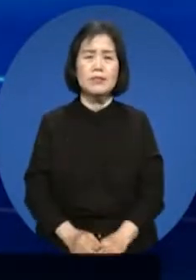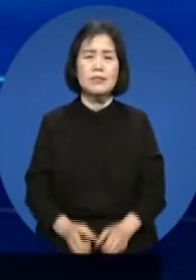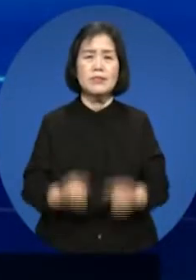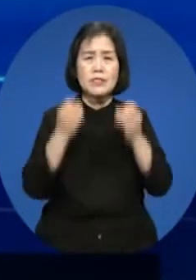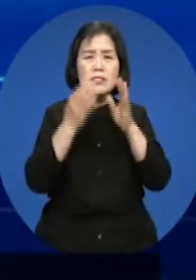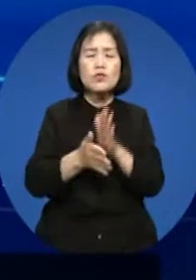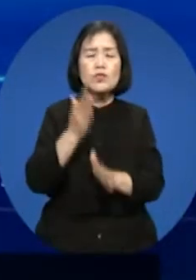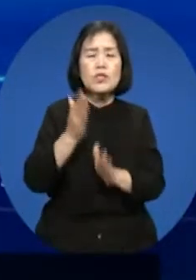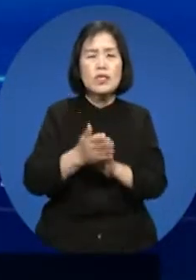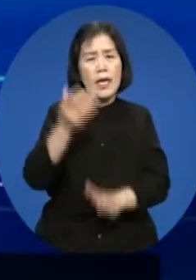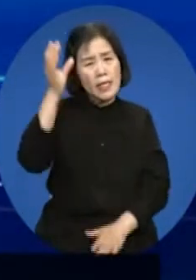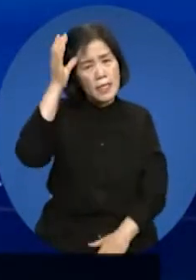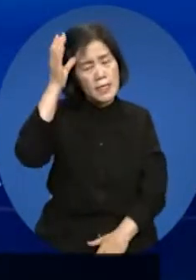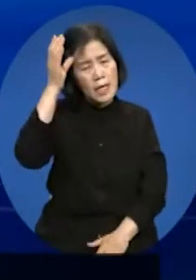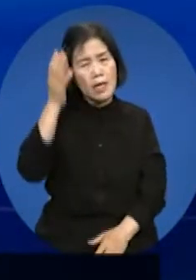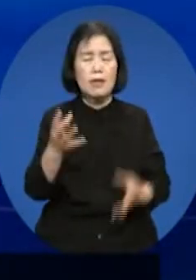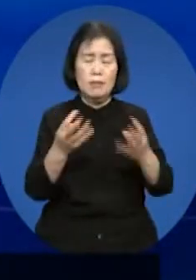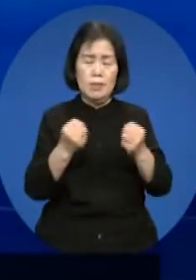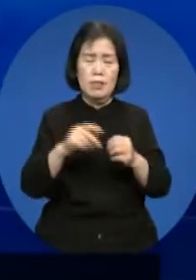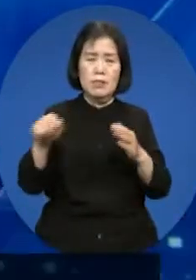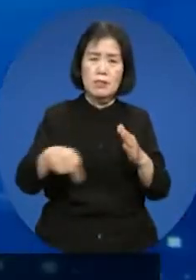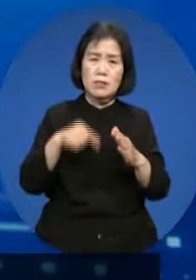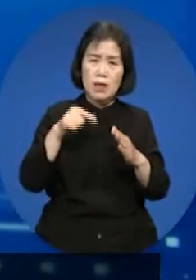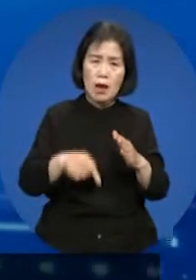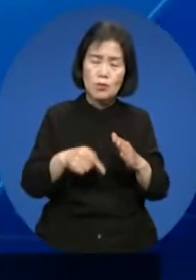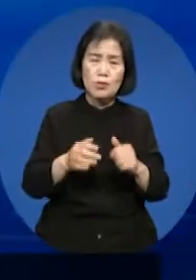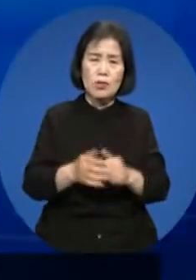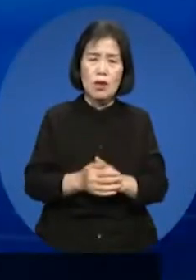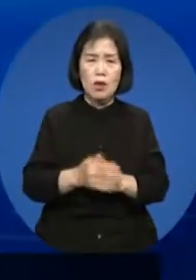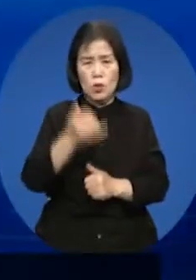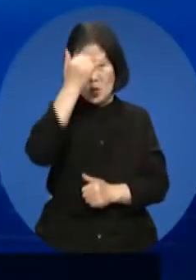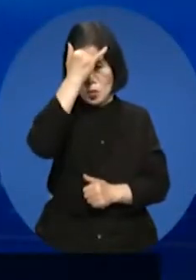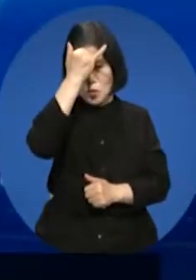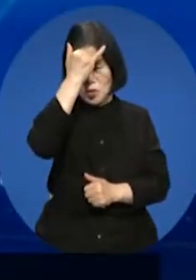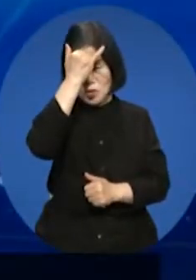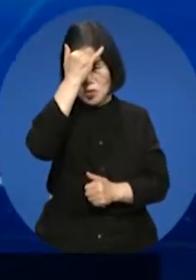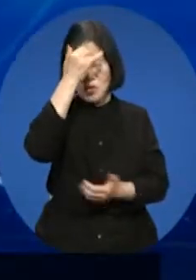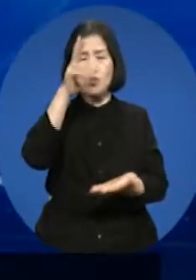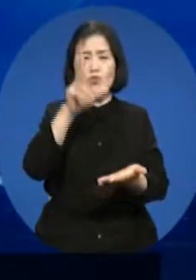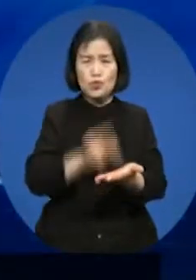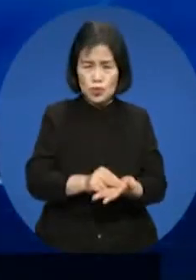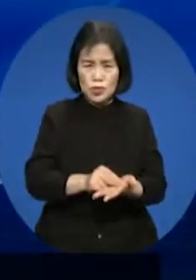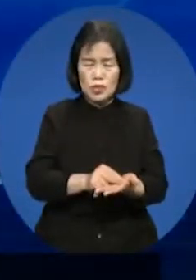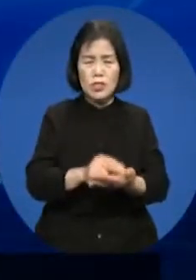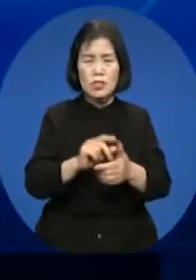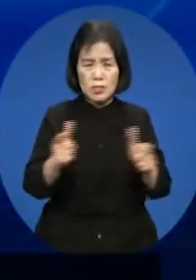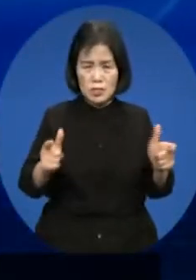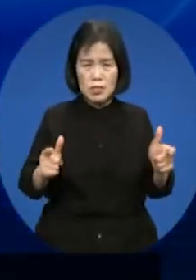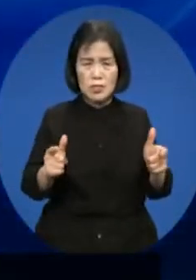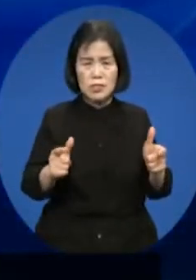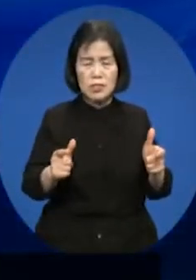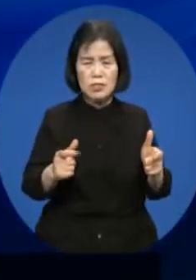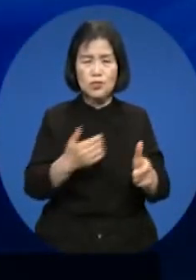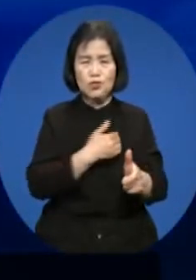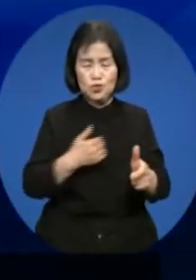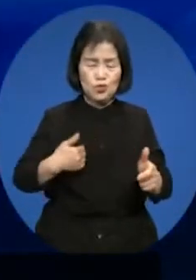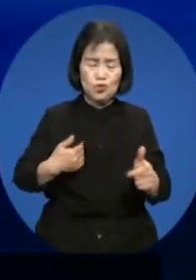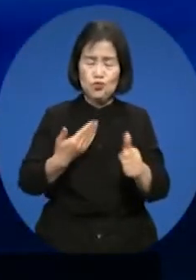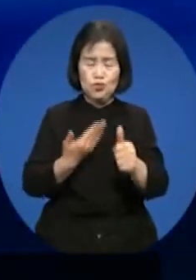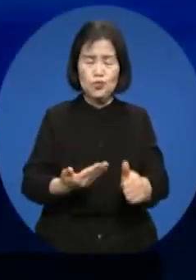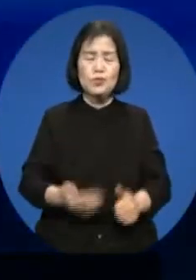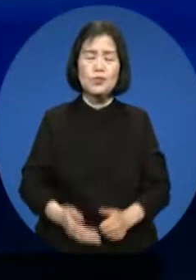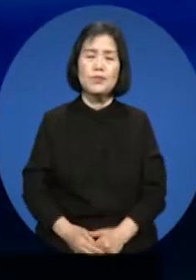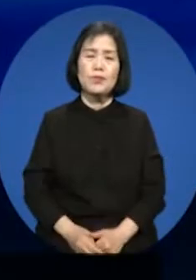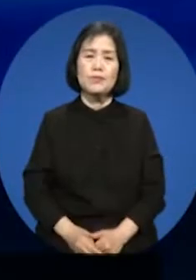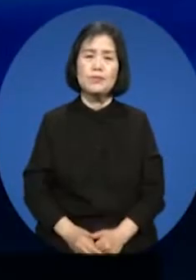기대 같은 것들이 상당히 높은 가운데 여기에 이제 도덕적인 잣대 등등도 상당히 많은 부분을 또 충족해야 되는 상황입니다.